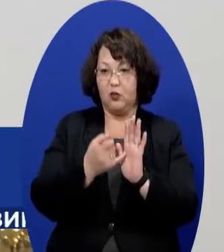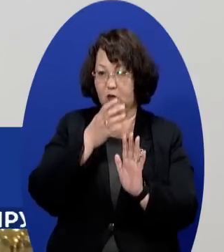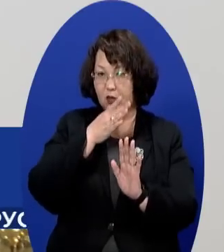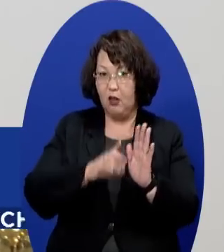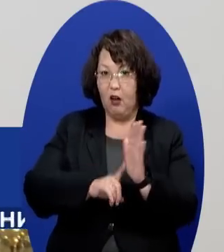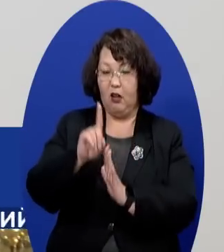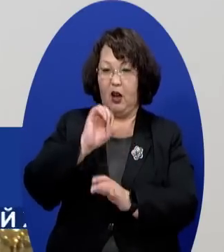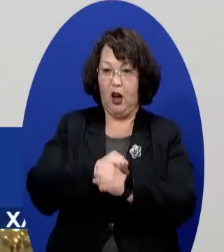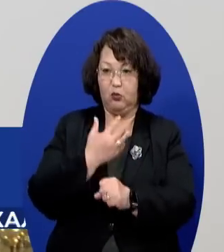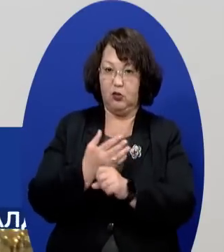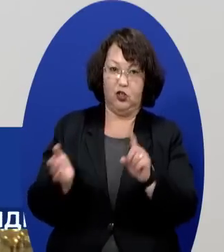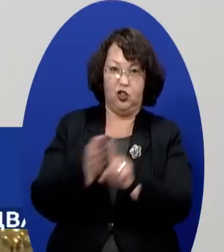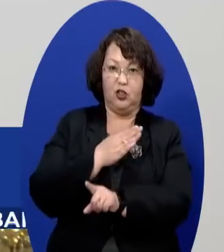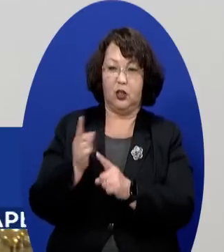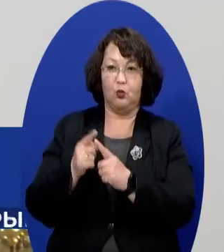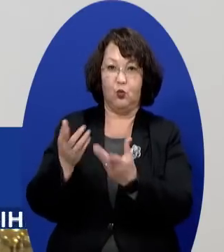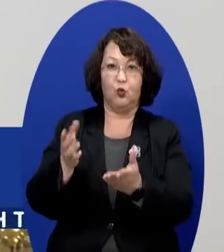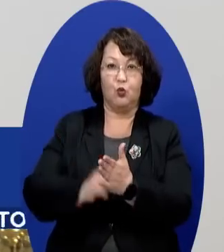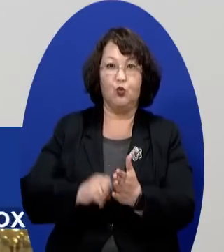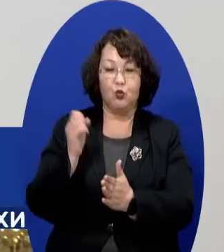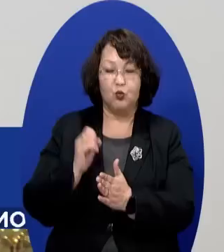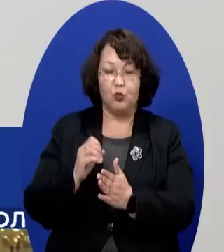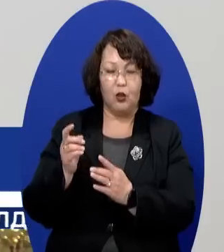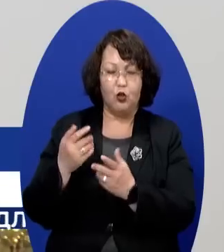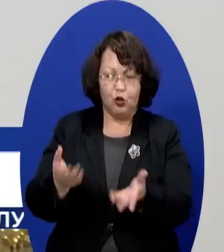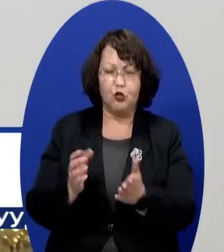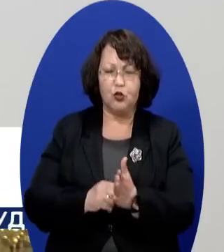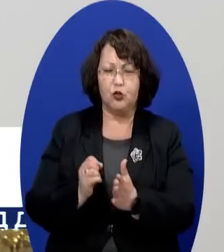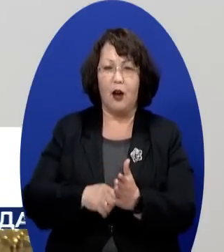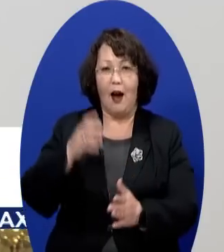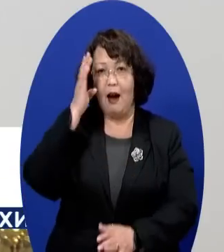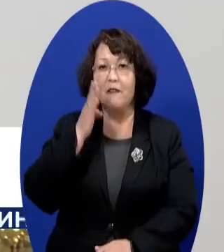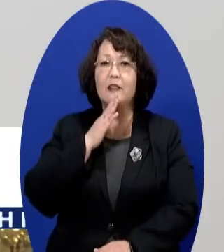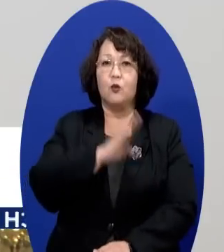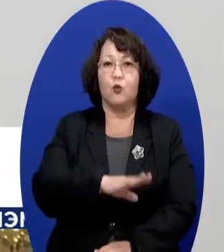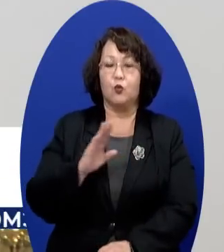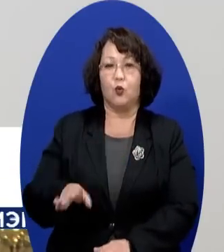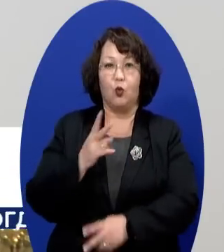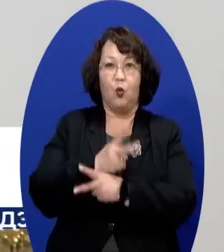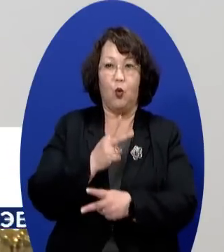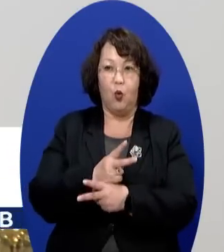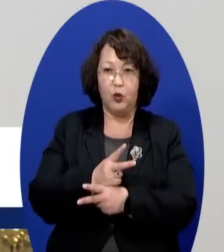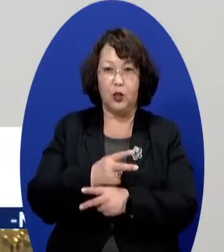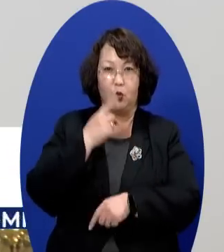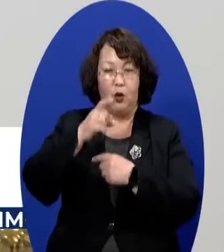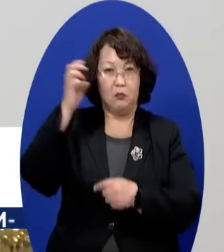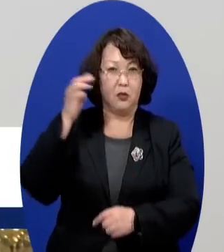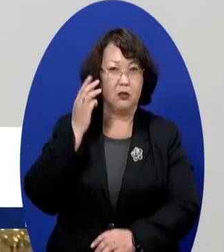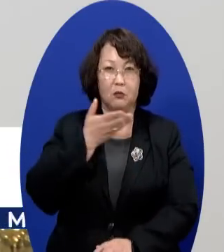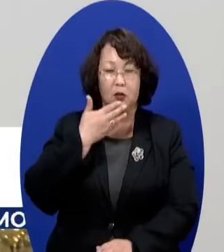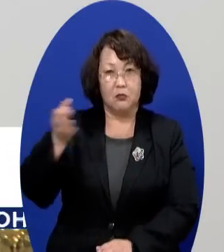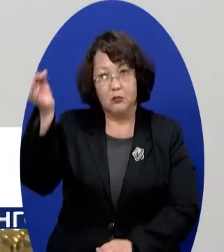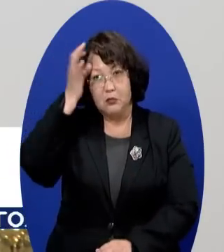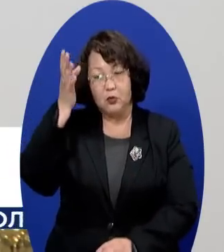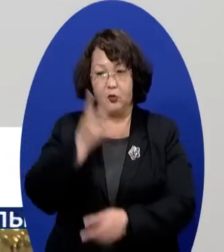тэгэхээр бас энэ дээр нөгөө хүүхд эцэг эхчүүд маань болоод одоо хүүхдүүд маань одоо хууль эрх зүйн мэдлэг татамгаас за энэ төрлийн гэмтрэгт